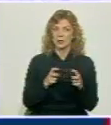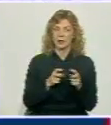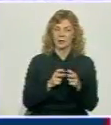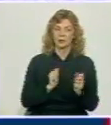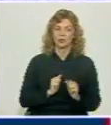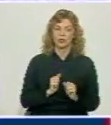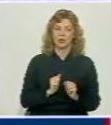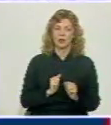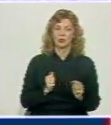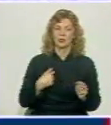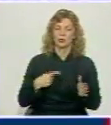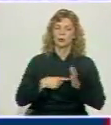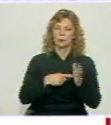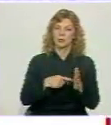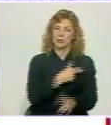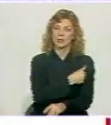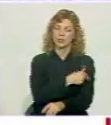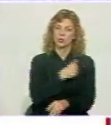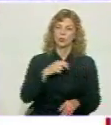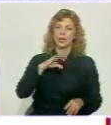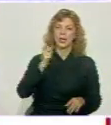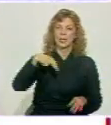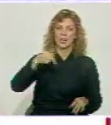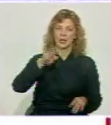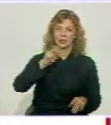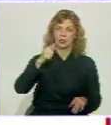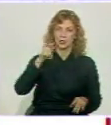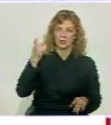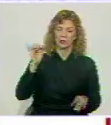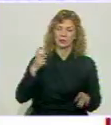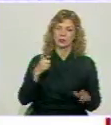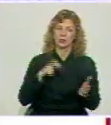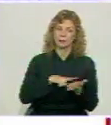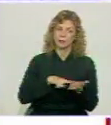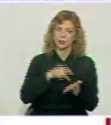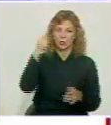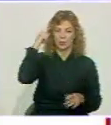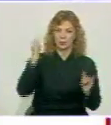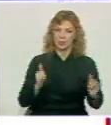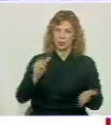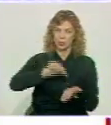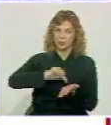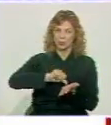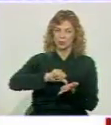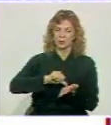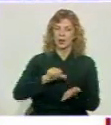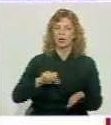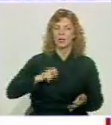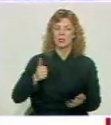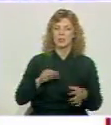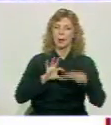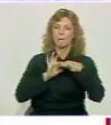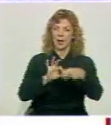Ca reprezentant al Colegiului Energetic din Râmnicul Vâlcea, consider că Hidroelectrica este și sperăm să fie și în continuare